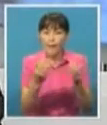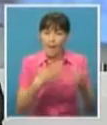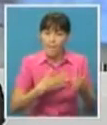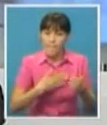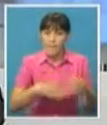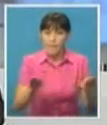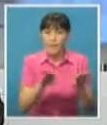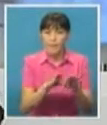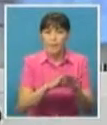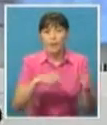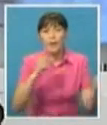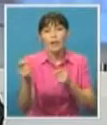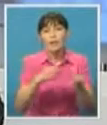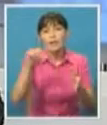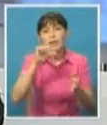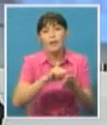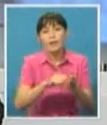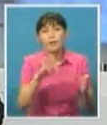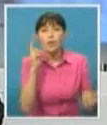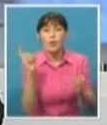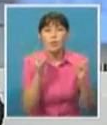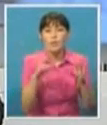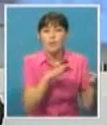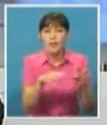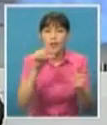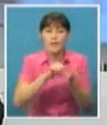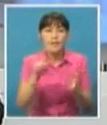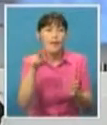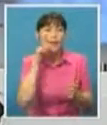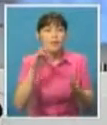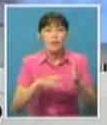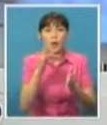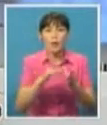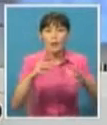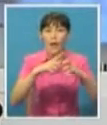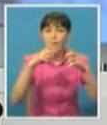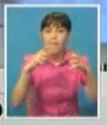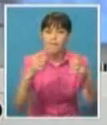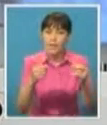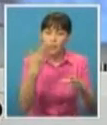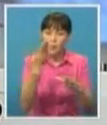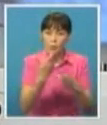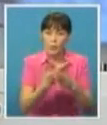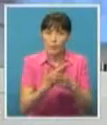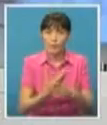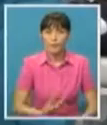акциясына атсалысты. Студенттердің мұндай маңызы мол шараға қатысуына жастар орталығы мемлекеттік коммуналдық мекемесі ұйытқы болып